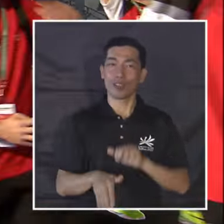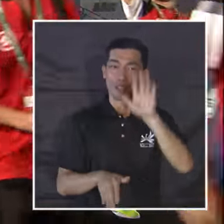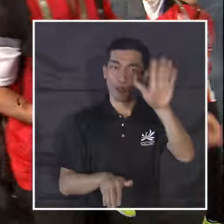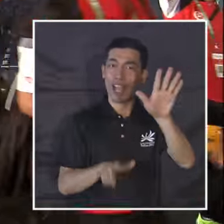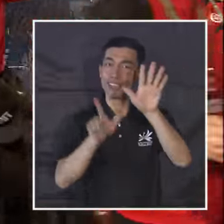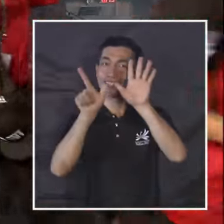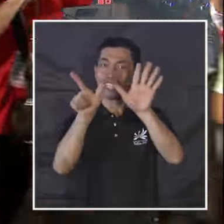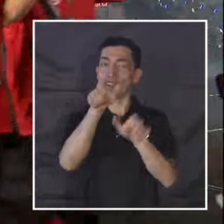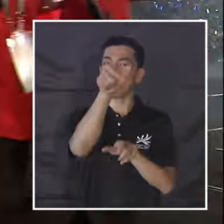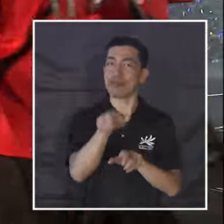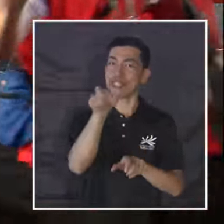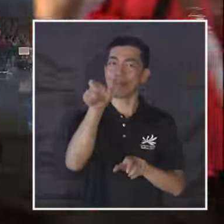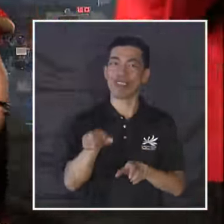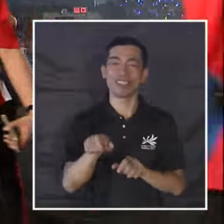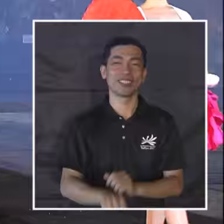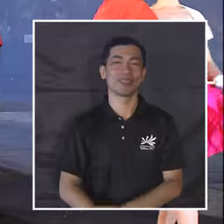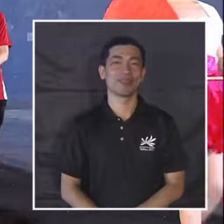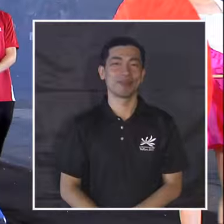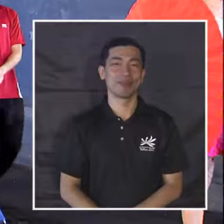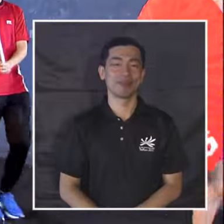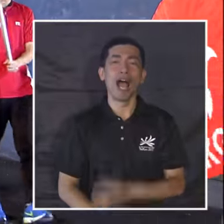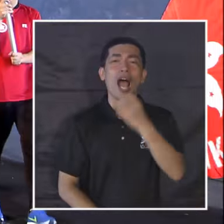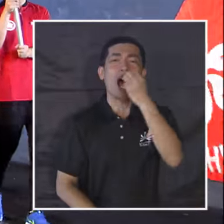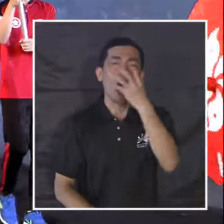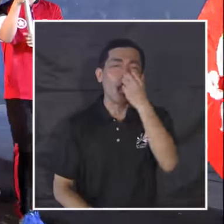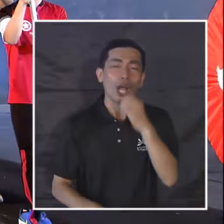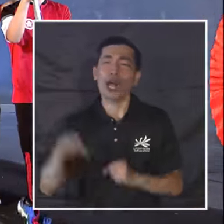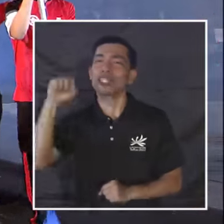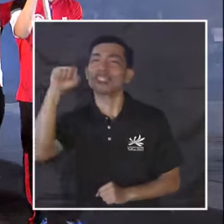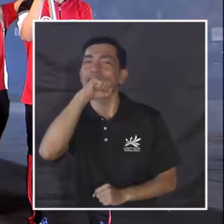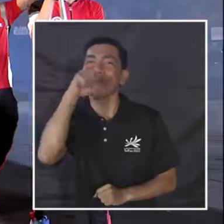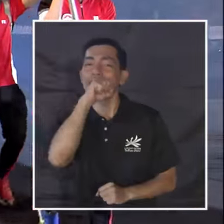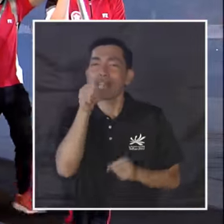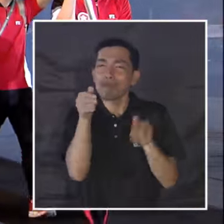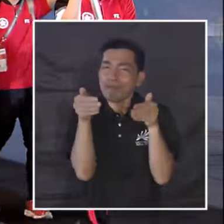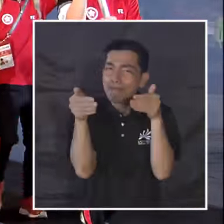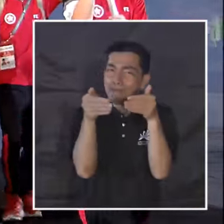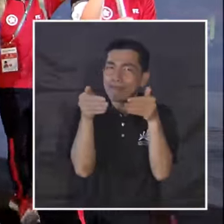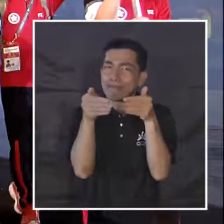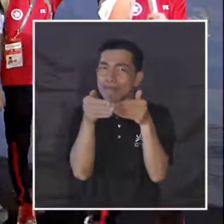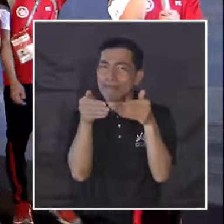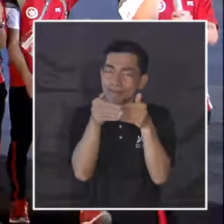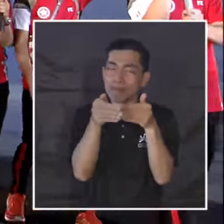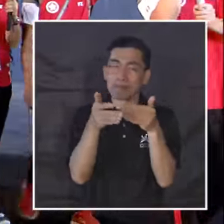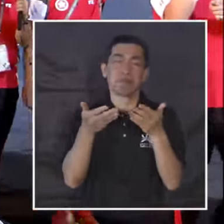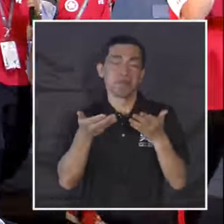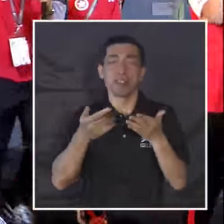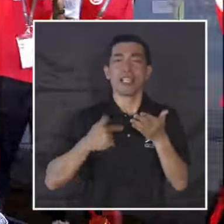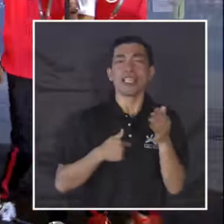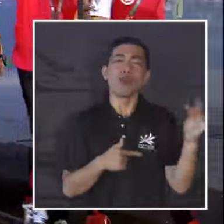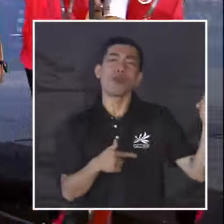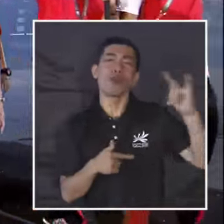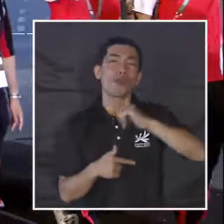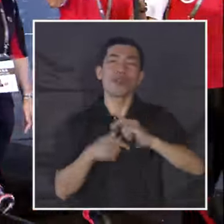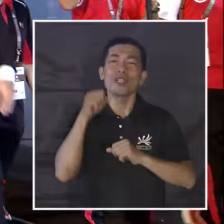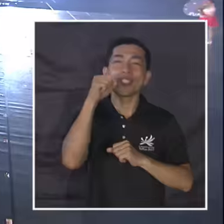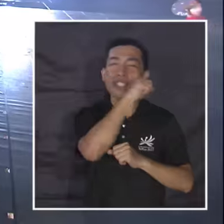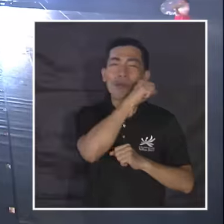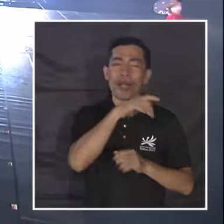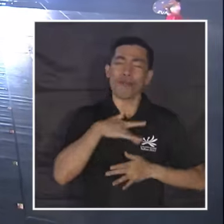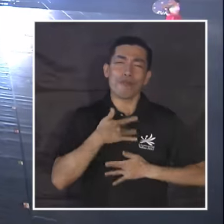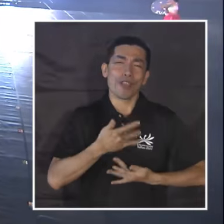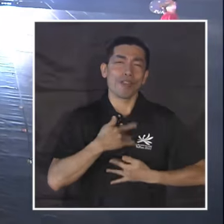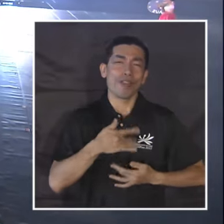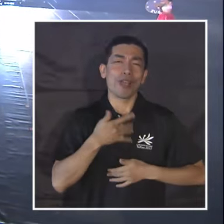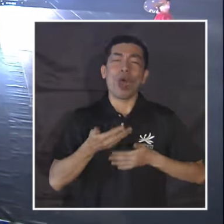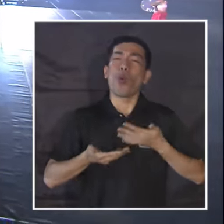队。 香港虽然跟台湾很近，不过来到台湾还是可以感受台湾温暖的力量，他们好